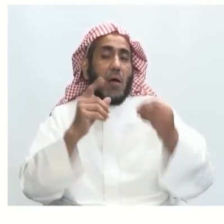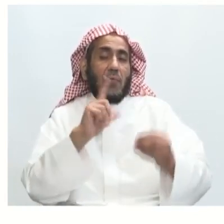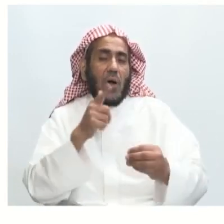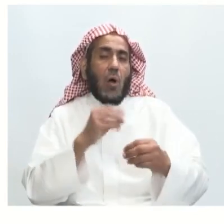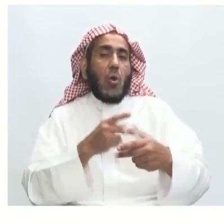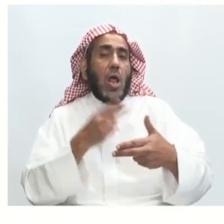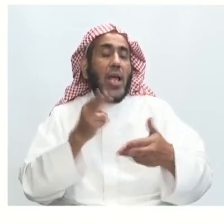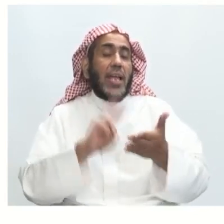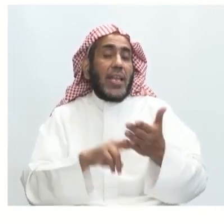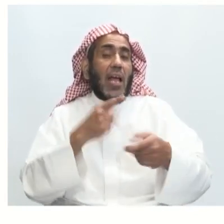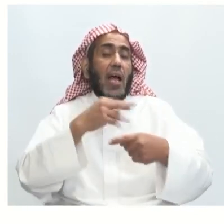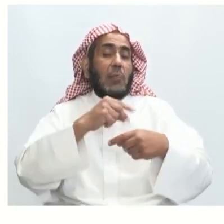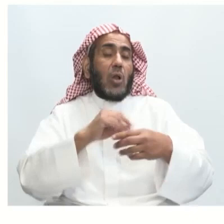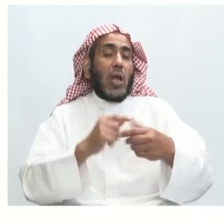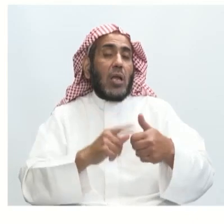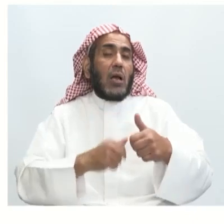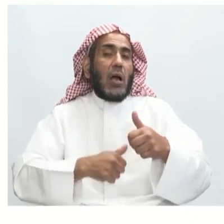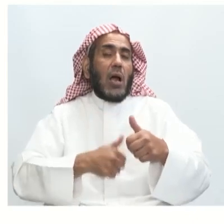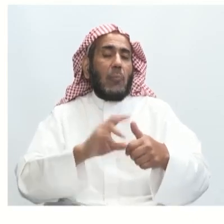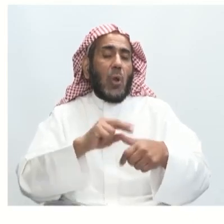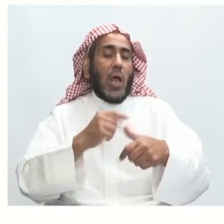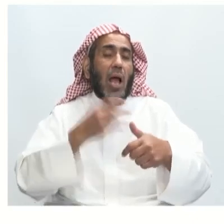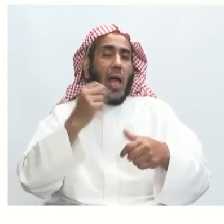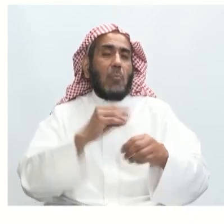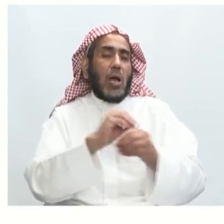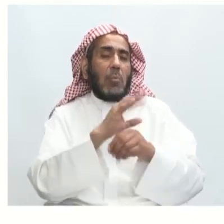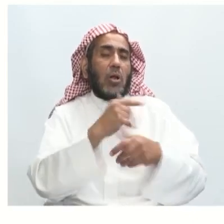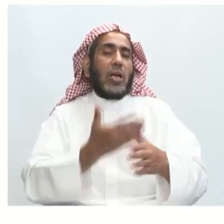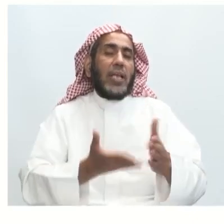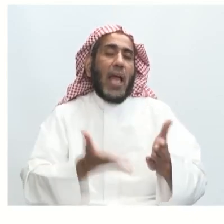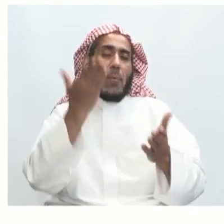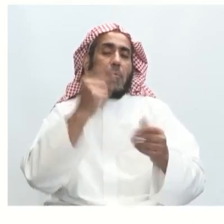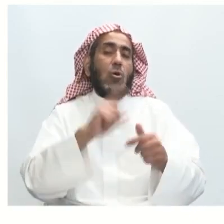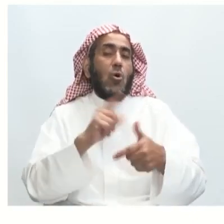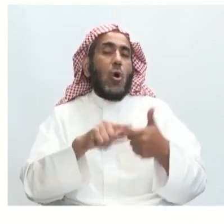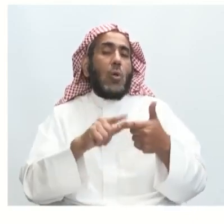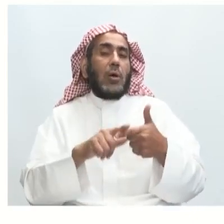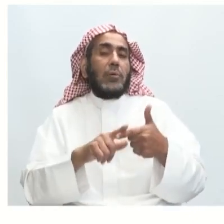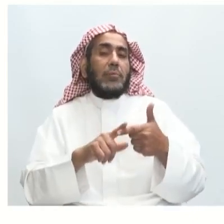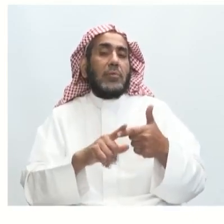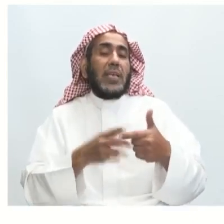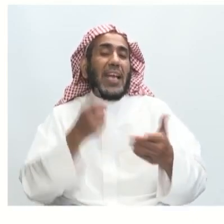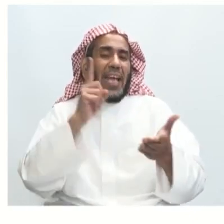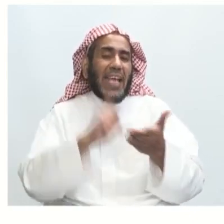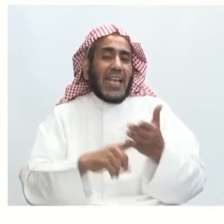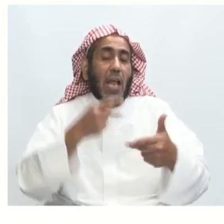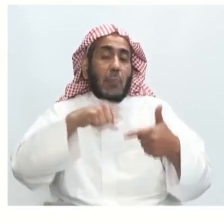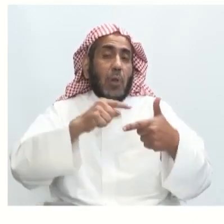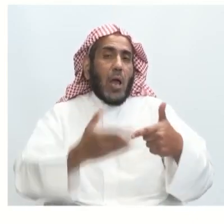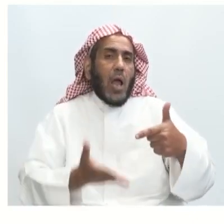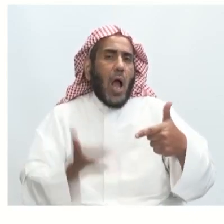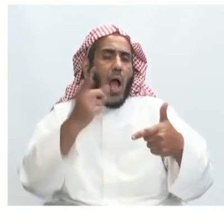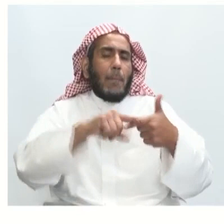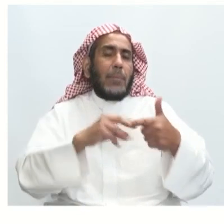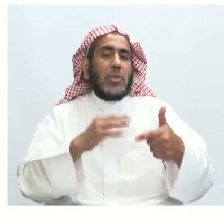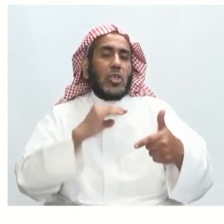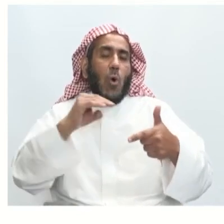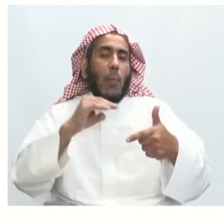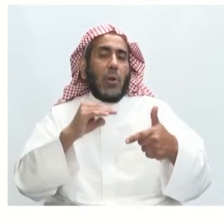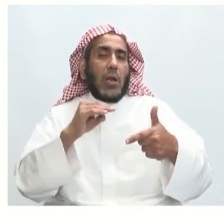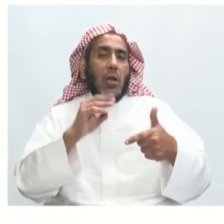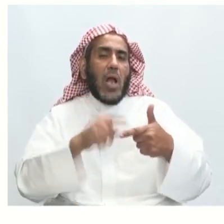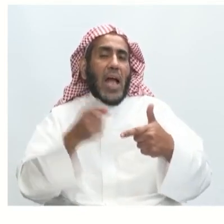فقوله عبد الله قائم عبد الله قائم اخبار عن قيامه وقولهم ان عبد الله قائم جواب